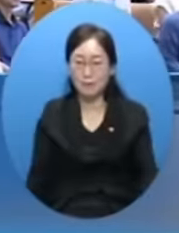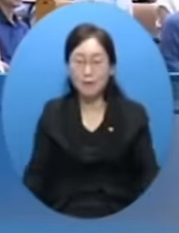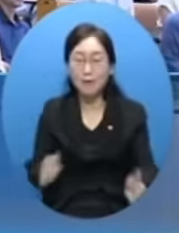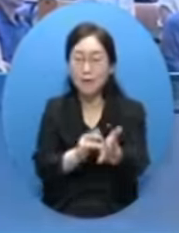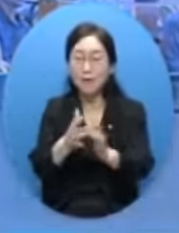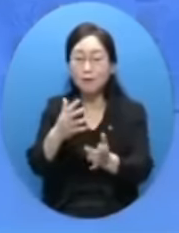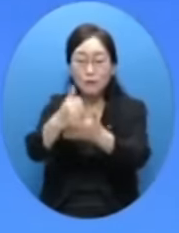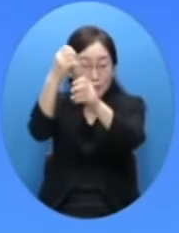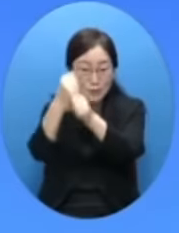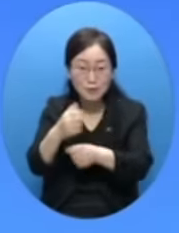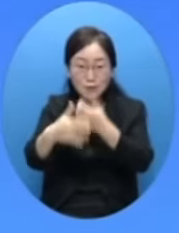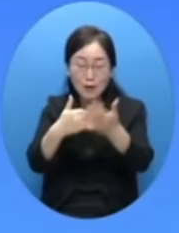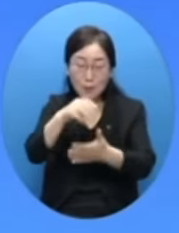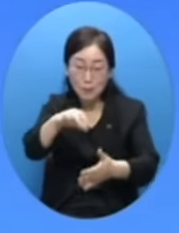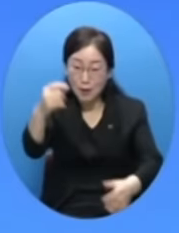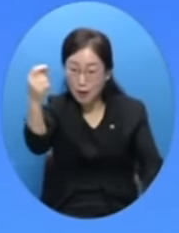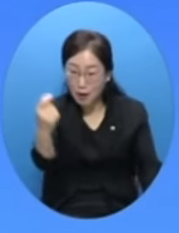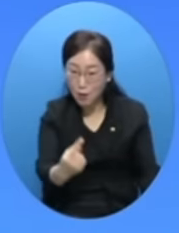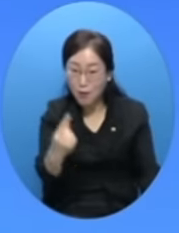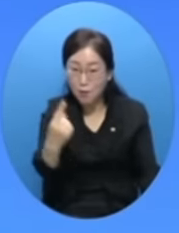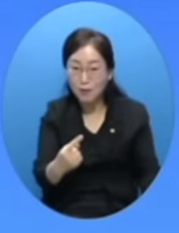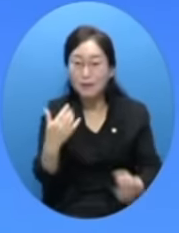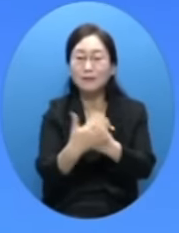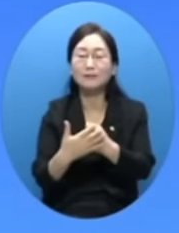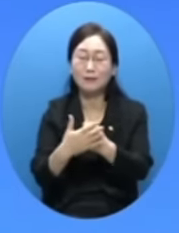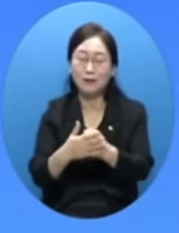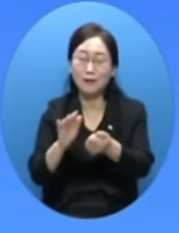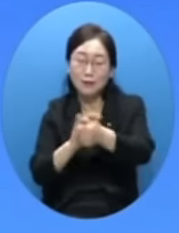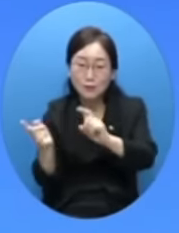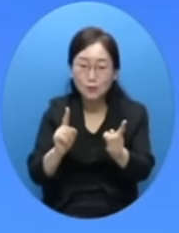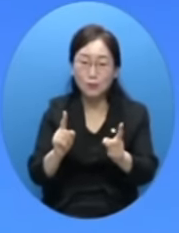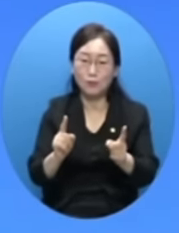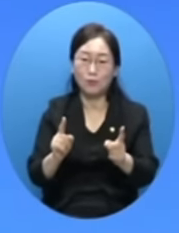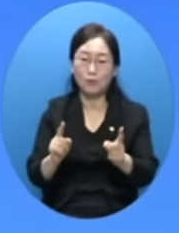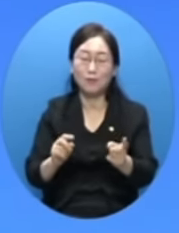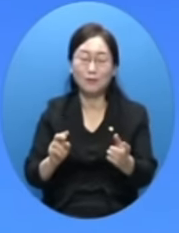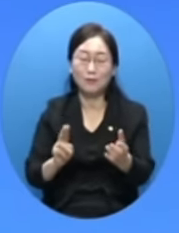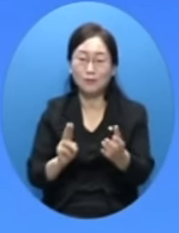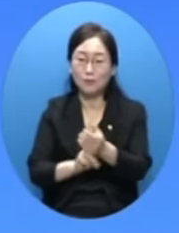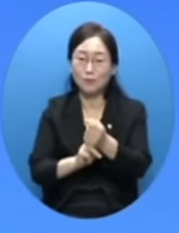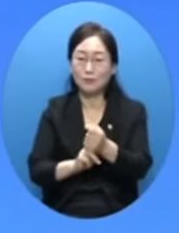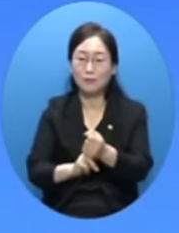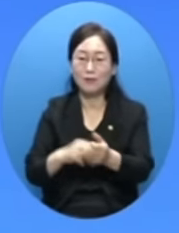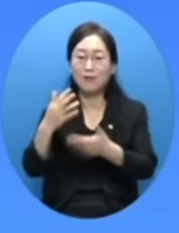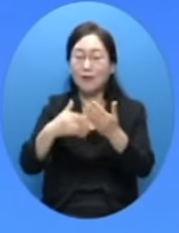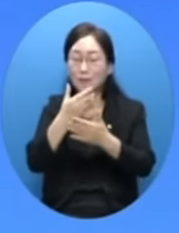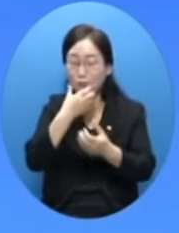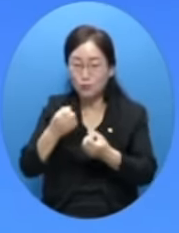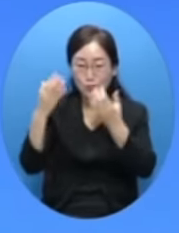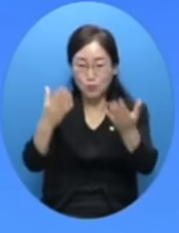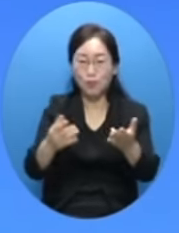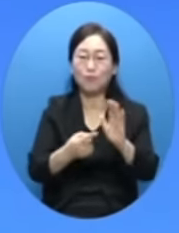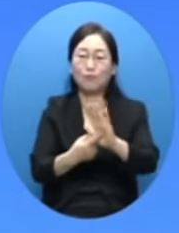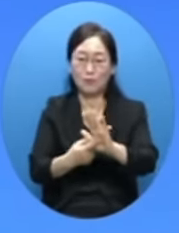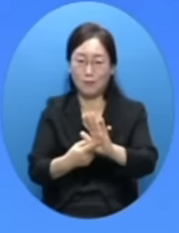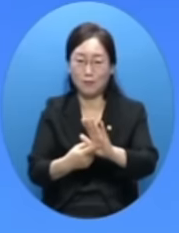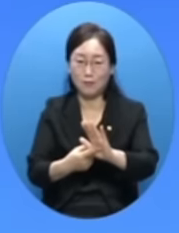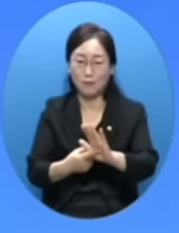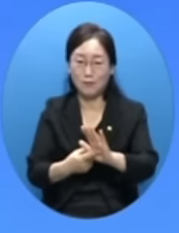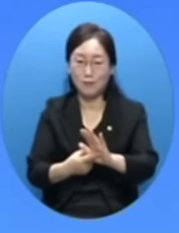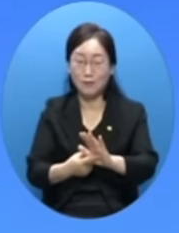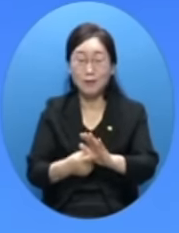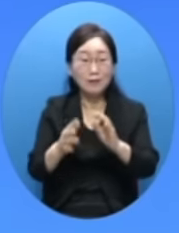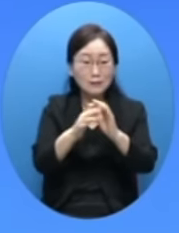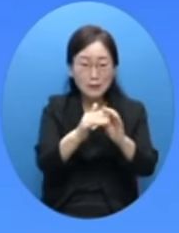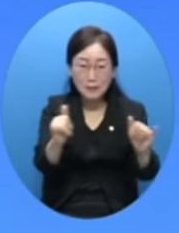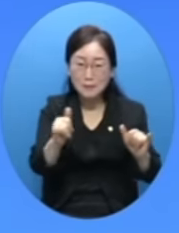예수님을 의지하여 하나님 앞에 가까이 나갈 때 은혜가 임합니다. 치료가 임합니다. 놀라운 하나님의 축복이 우리가 나타나게 되는 것입니다.